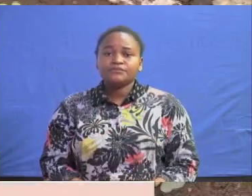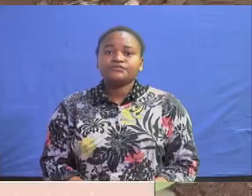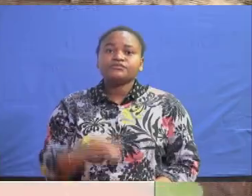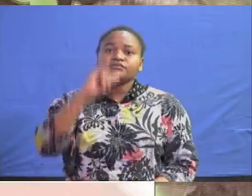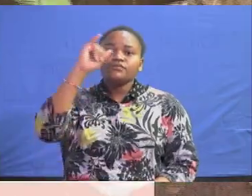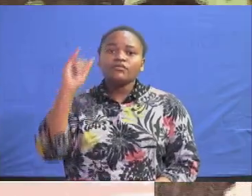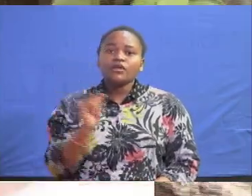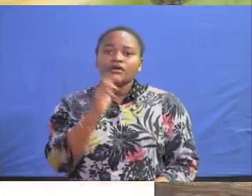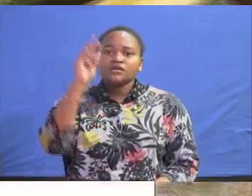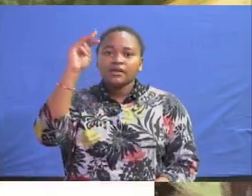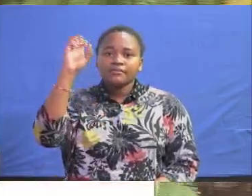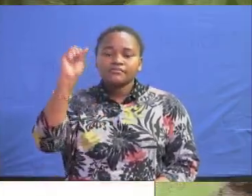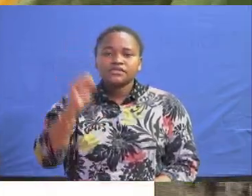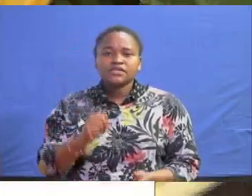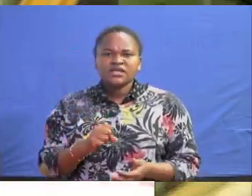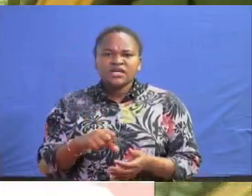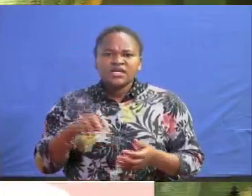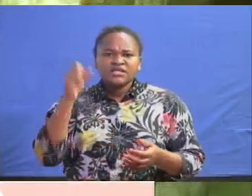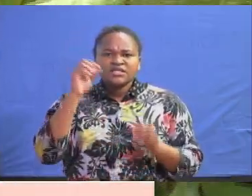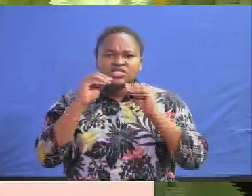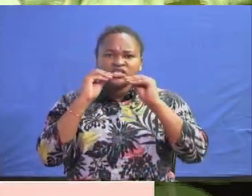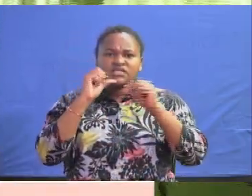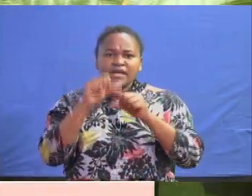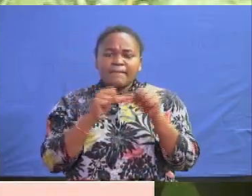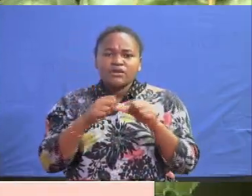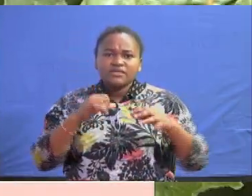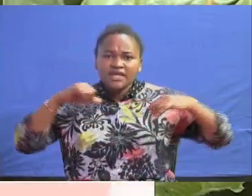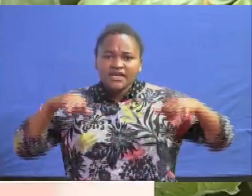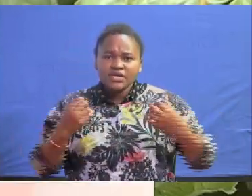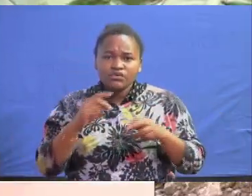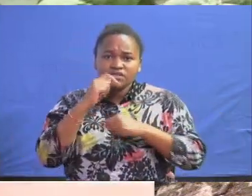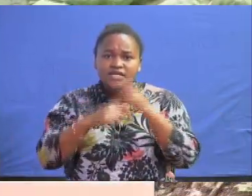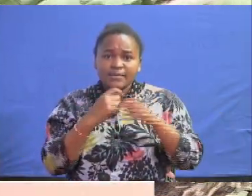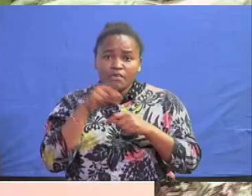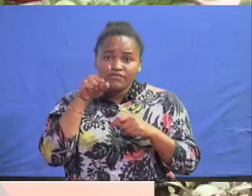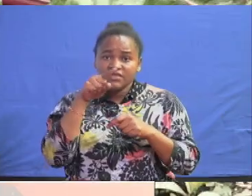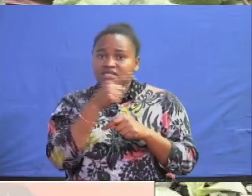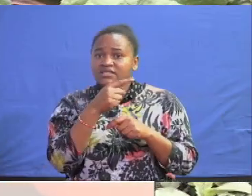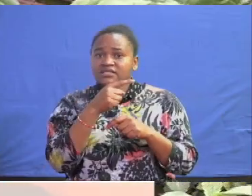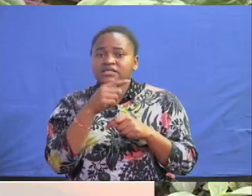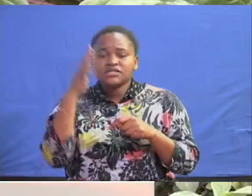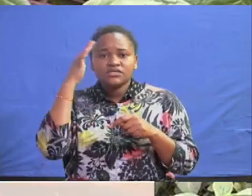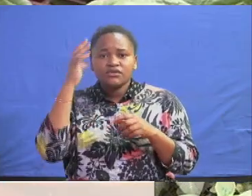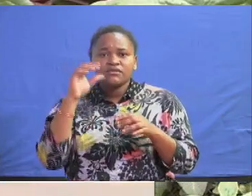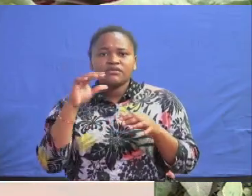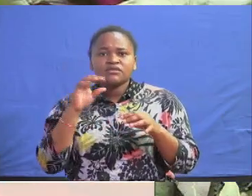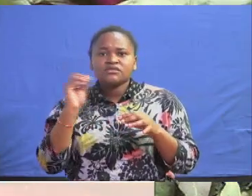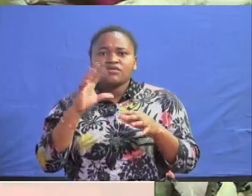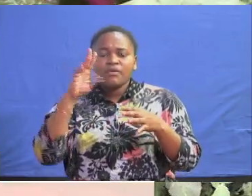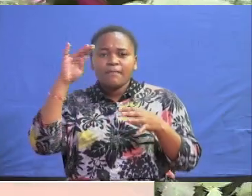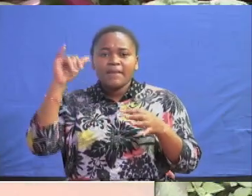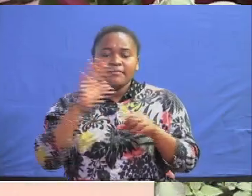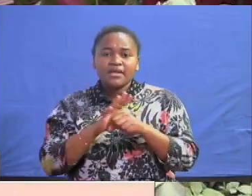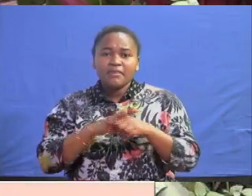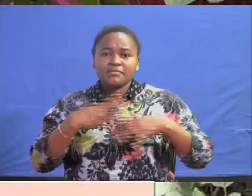James Omemo anatufahamisha kuhusu aina mpya ya spinach ambayo haijatambulika sana na walaji nchini.